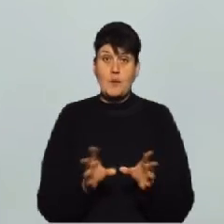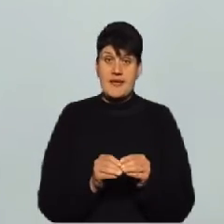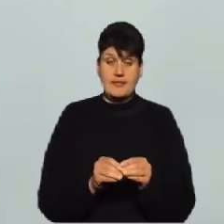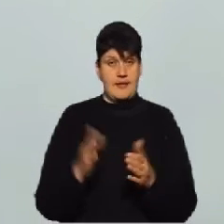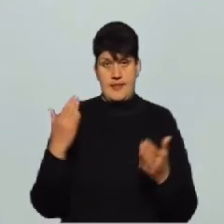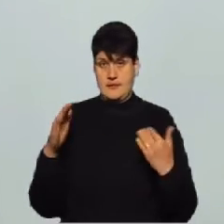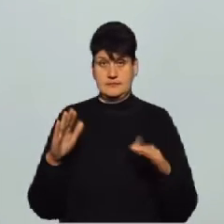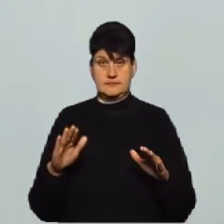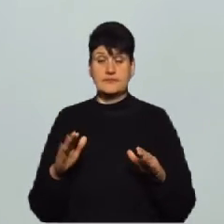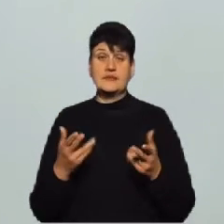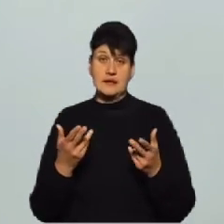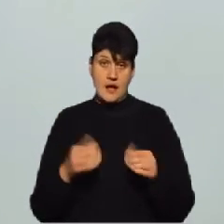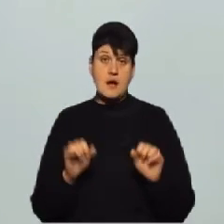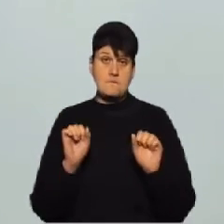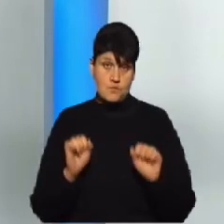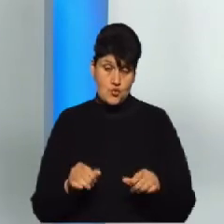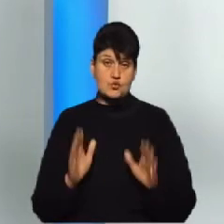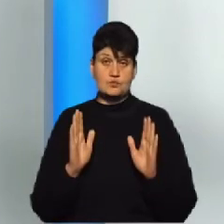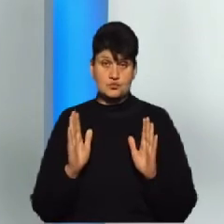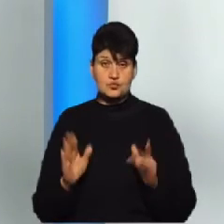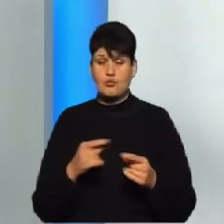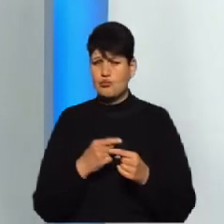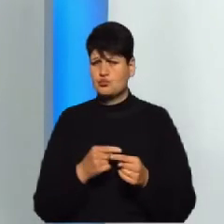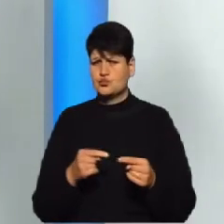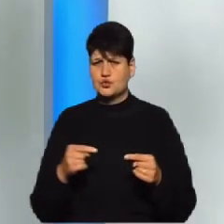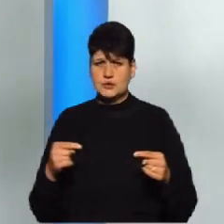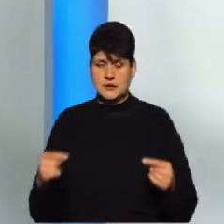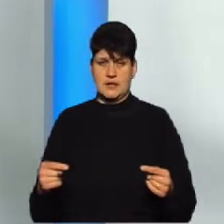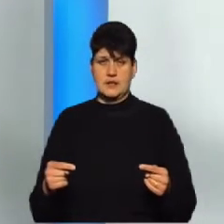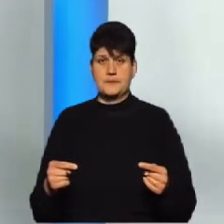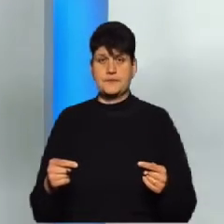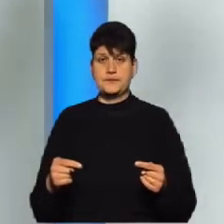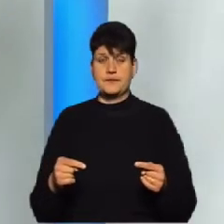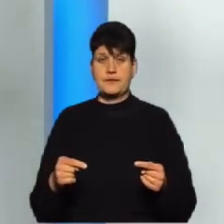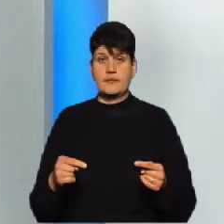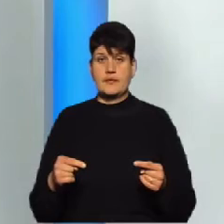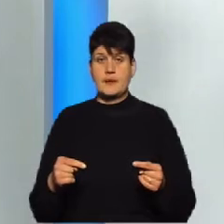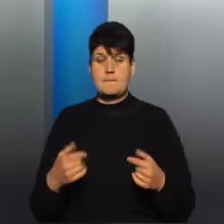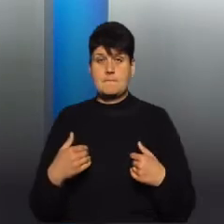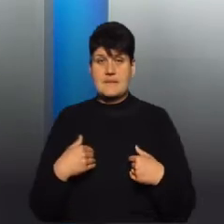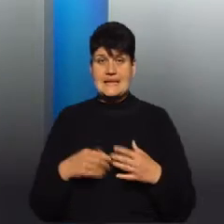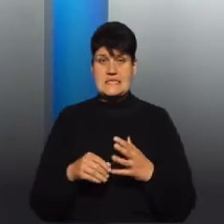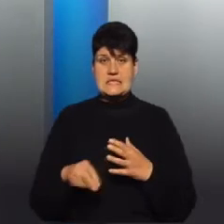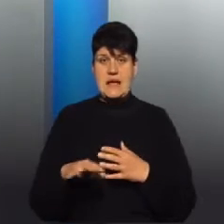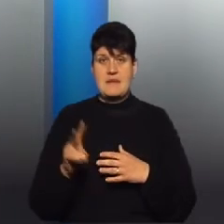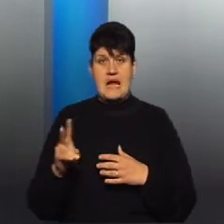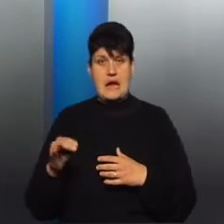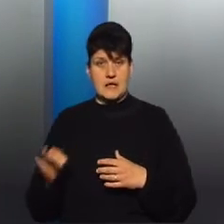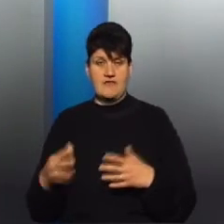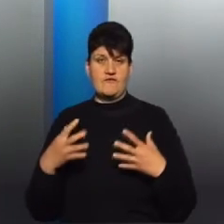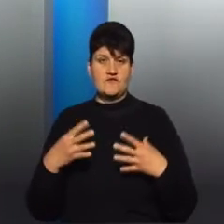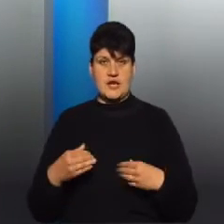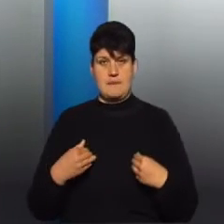бути, в будь-якій точці люди. Це от ми земляки, вже ми помаркували, що ми з